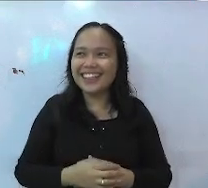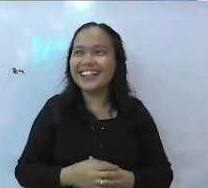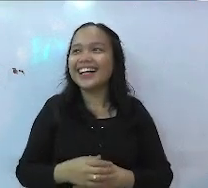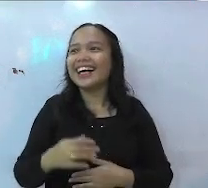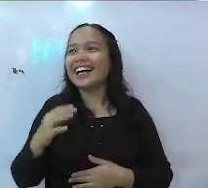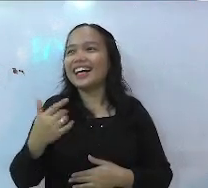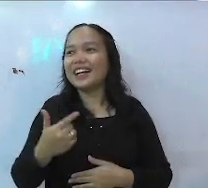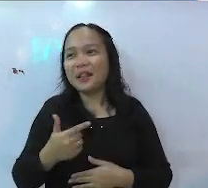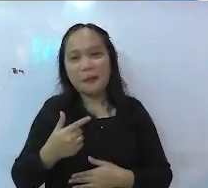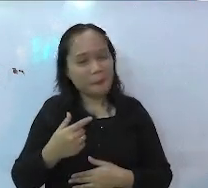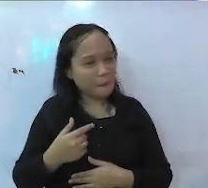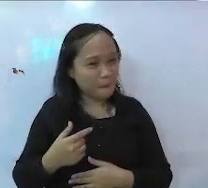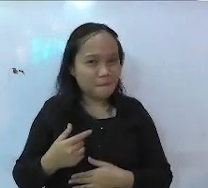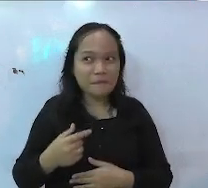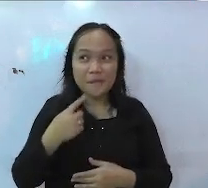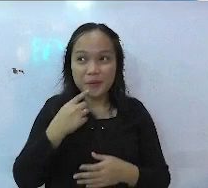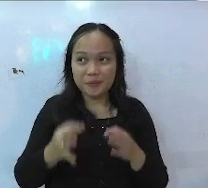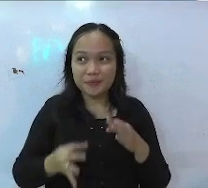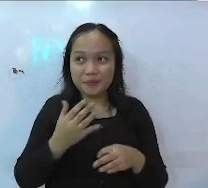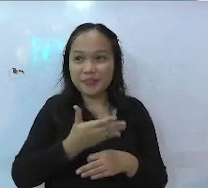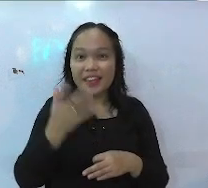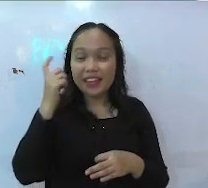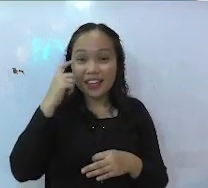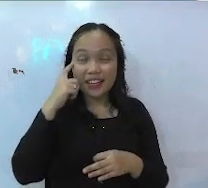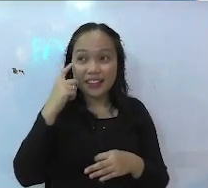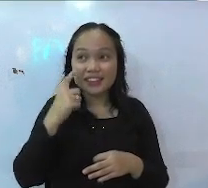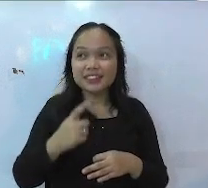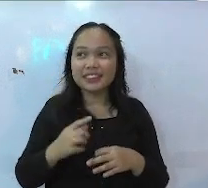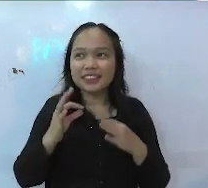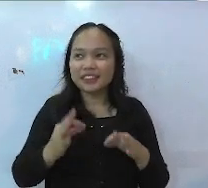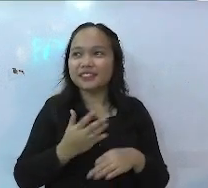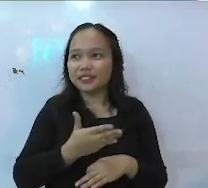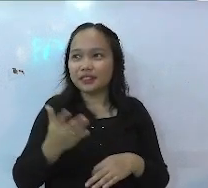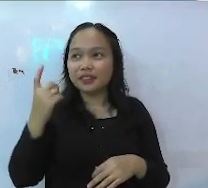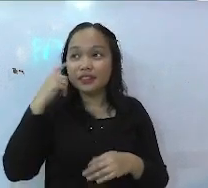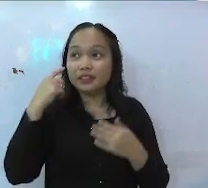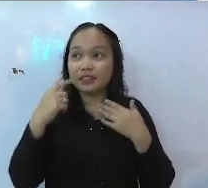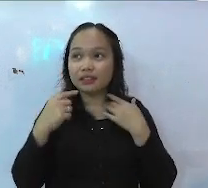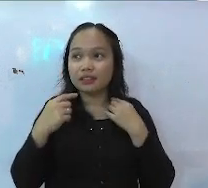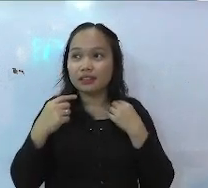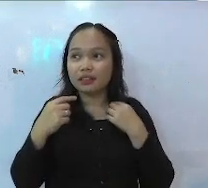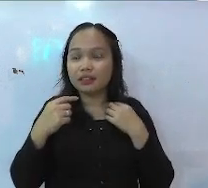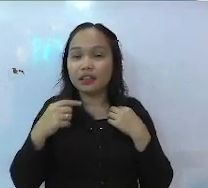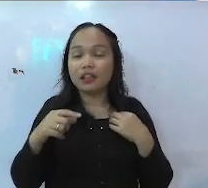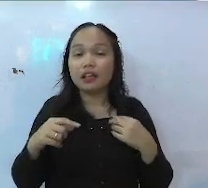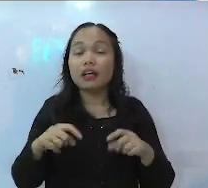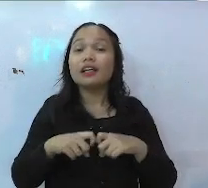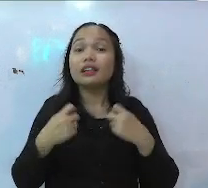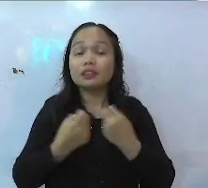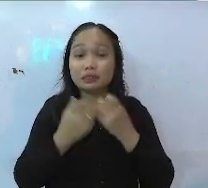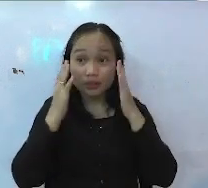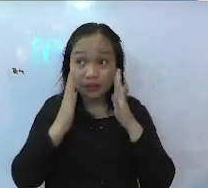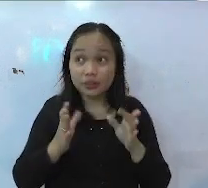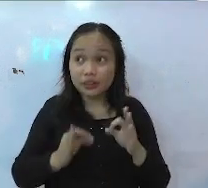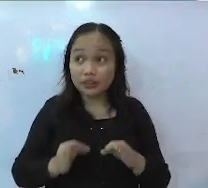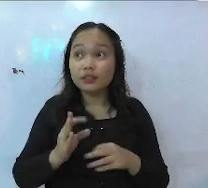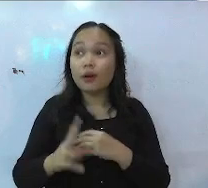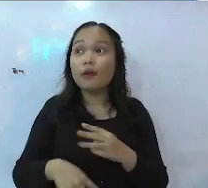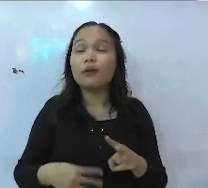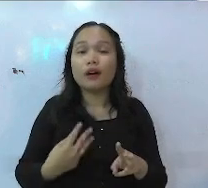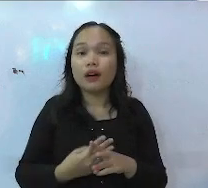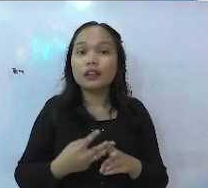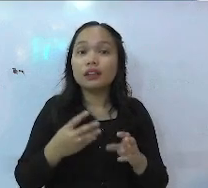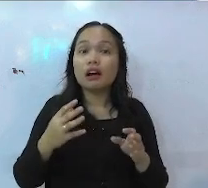' ba kaya kung iisipin ninyo okay kung iisipin ninyo team Focus p Iyung mundo